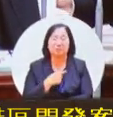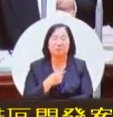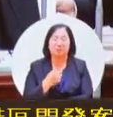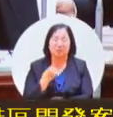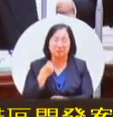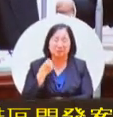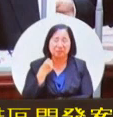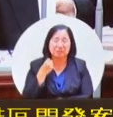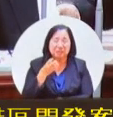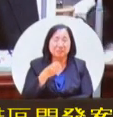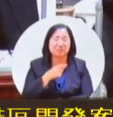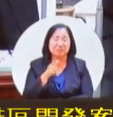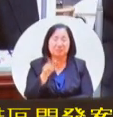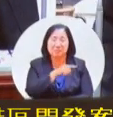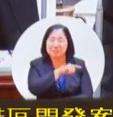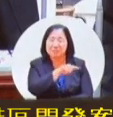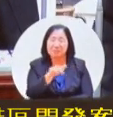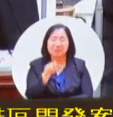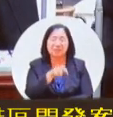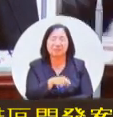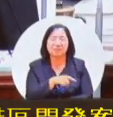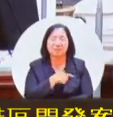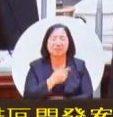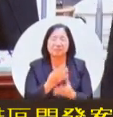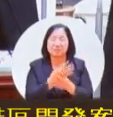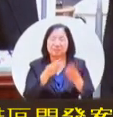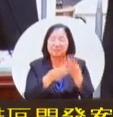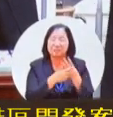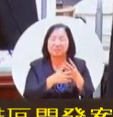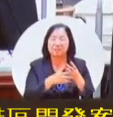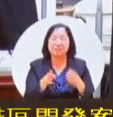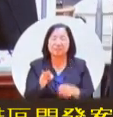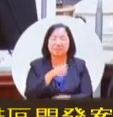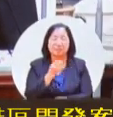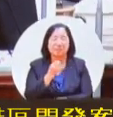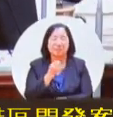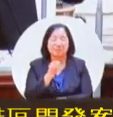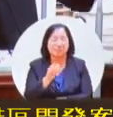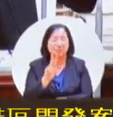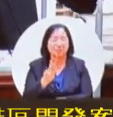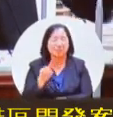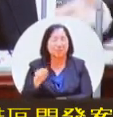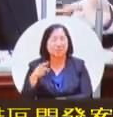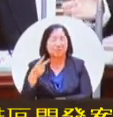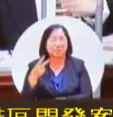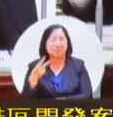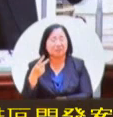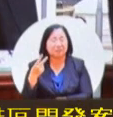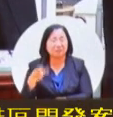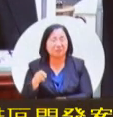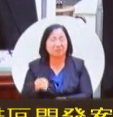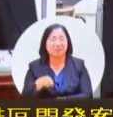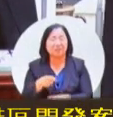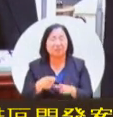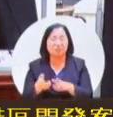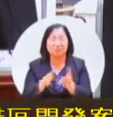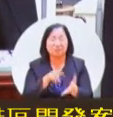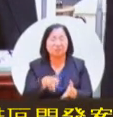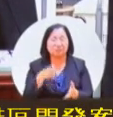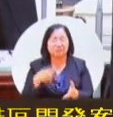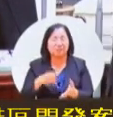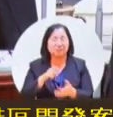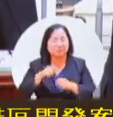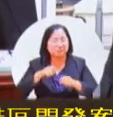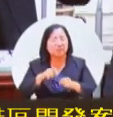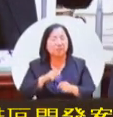以我们要把这301.2公顷，我们朝着未来看怎么 怎么来规划，当然也是经济部那边，